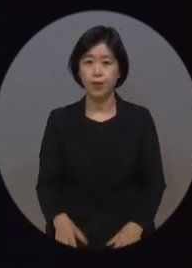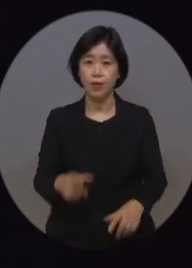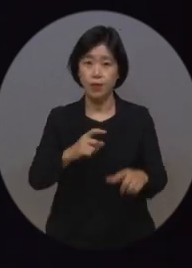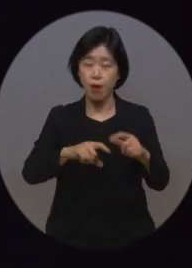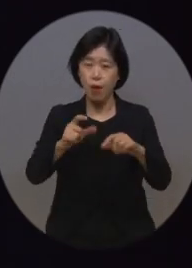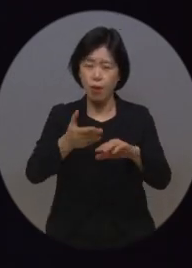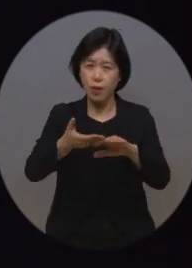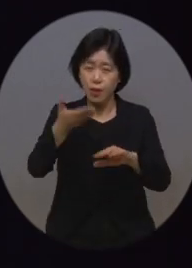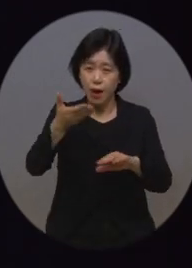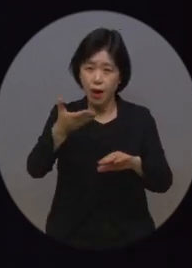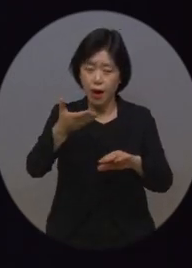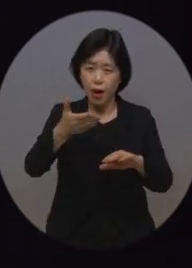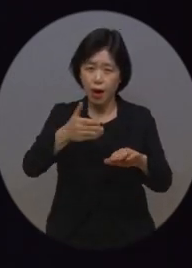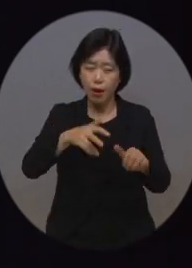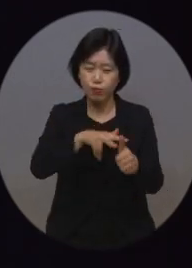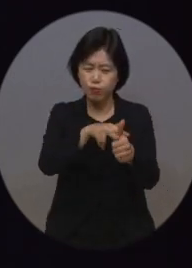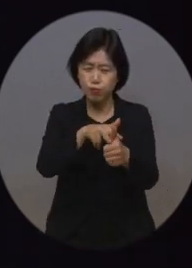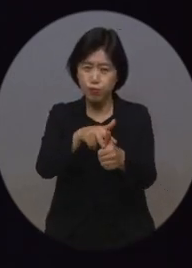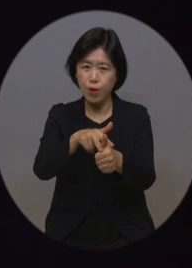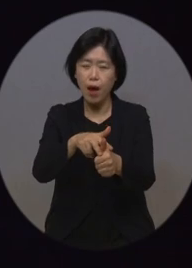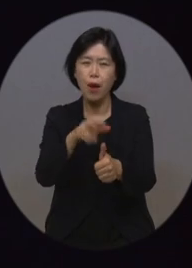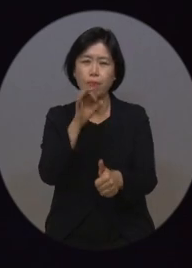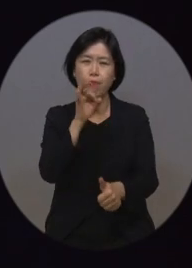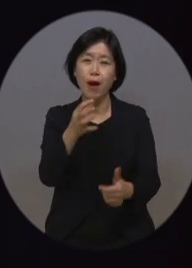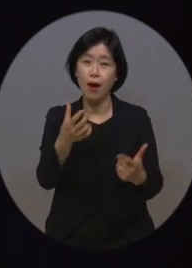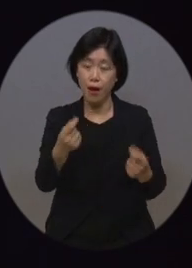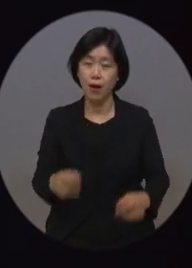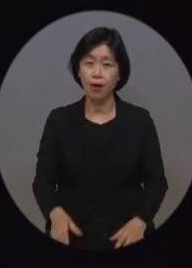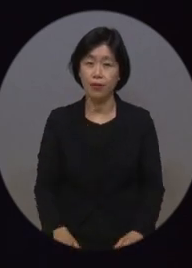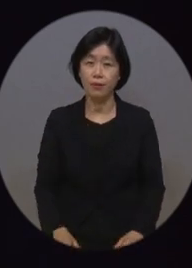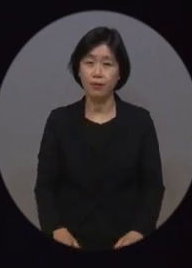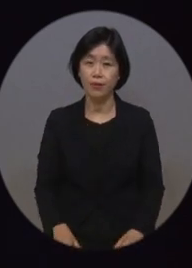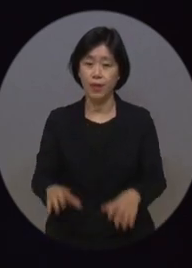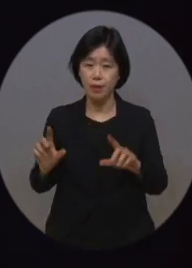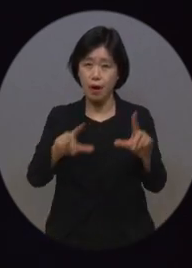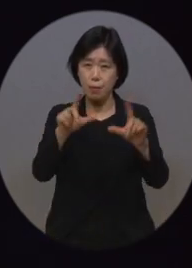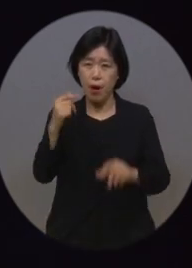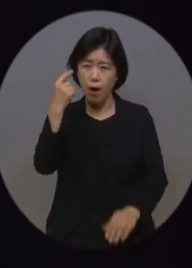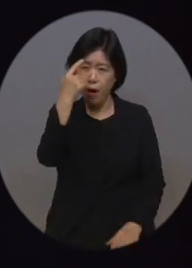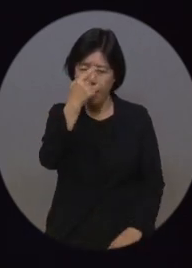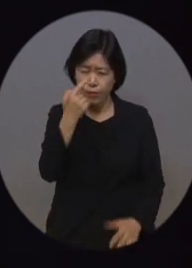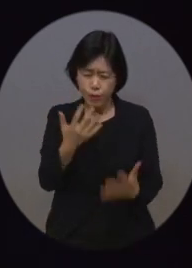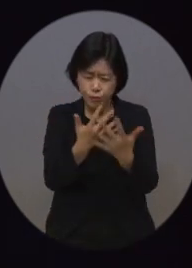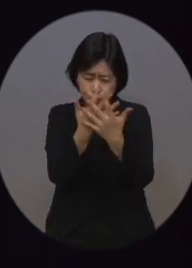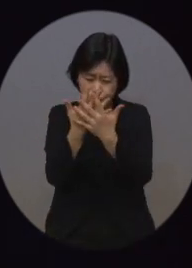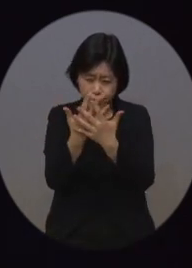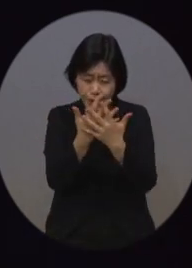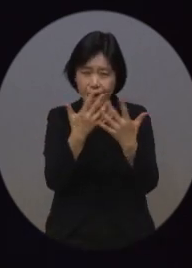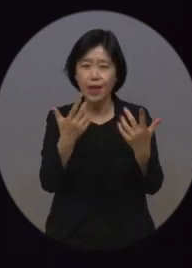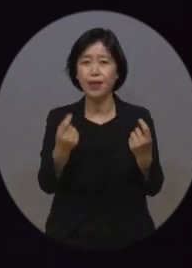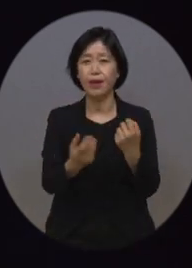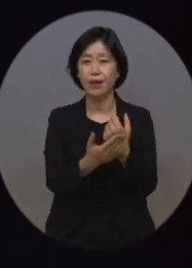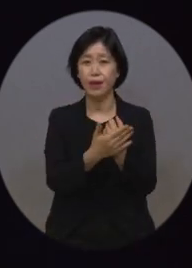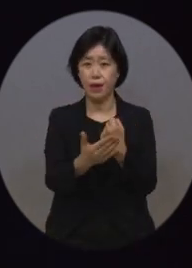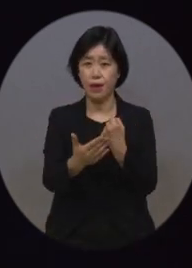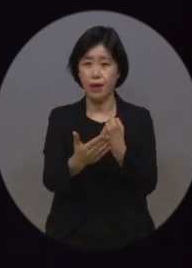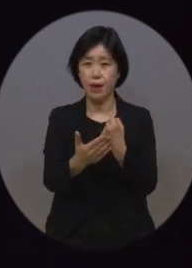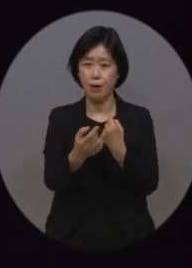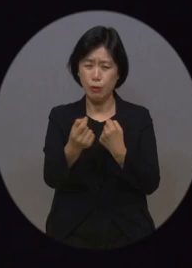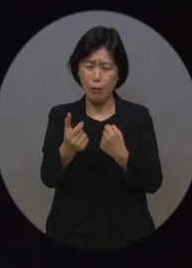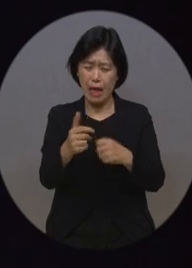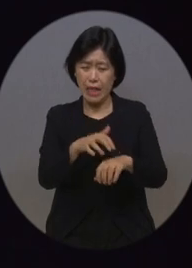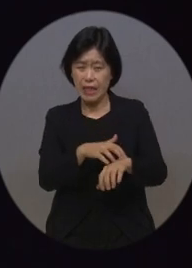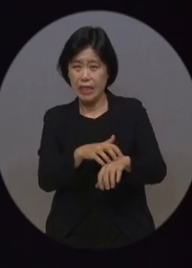않을 것처럼 생의 얼굴은 촘촘한 그물 같아서 조그만